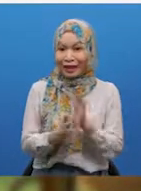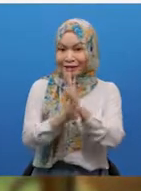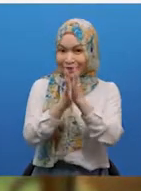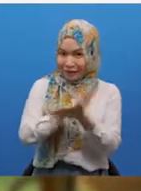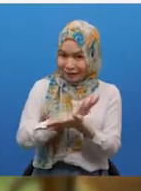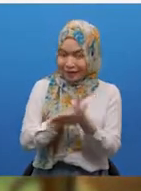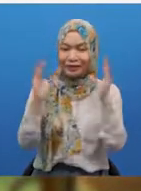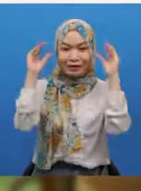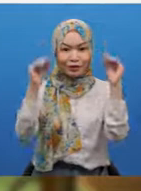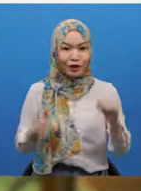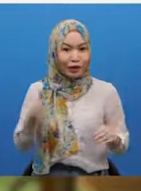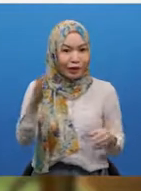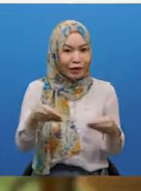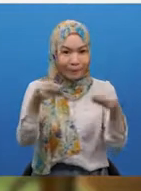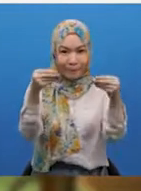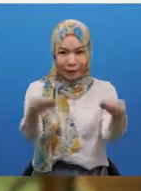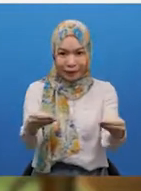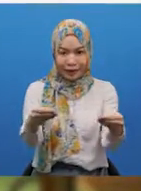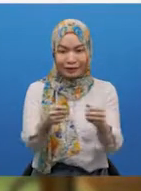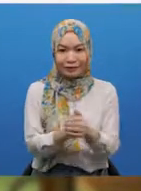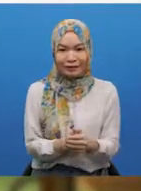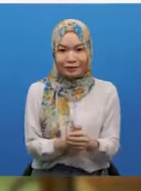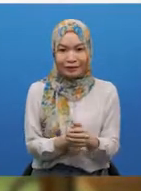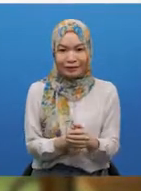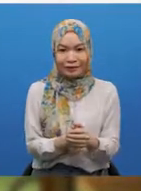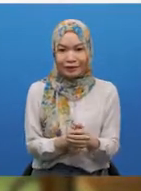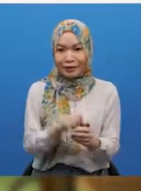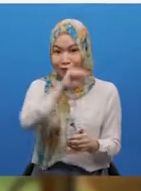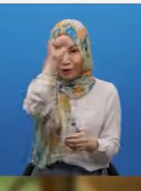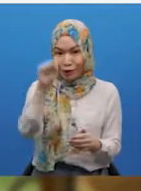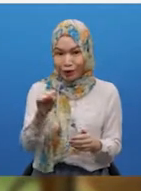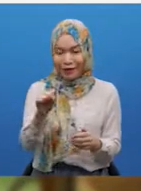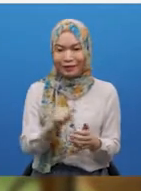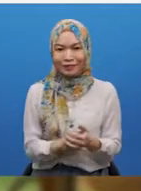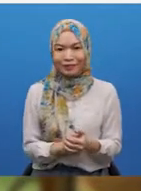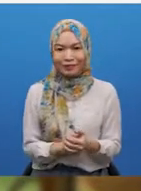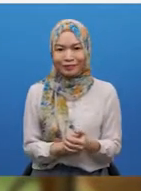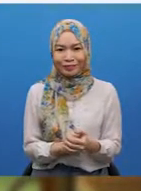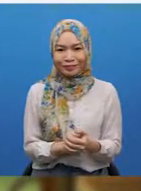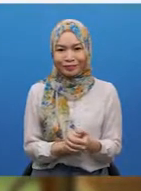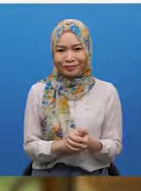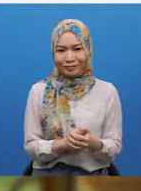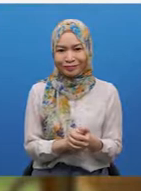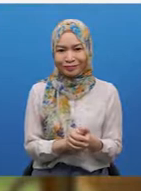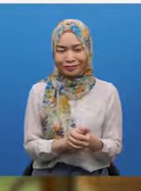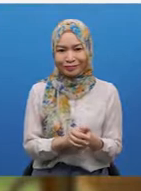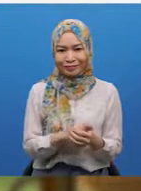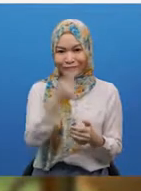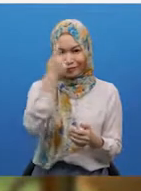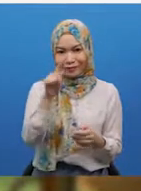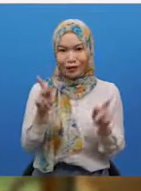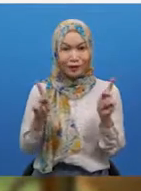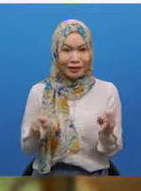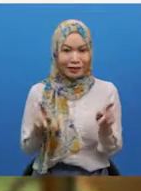Oleh itu, cikgu akan berikan paparan soalan agar pelajar-pelajar dapat mengenal